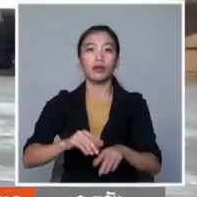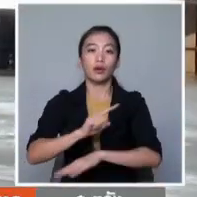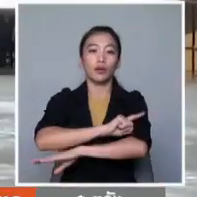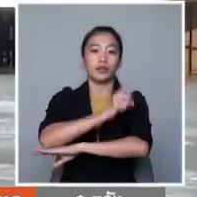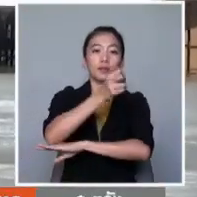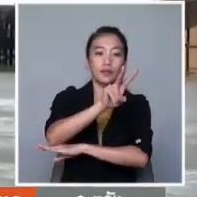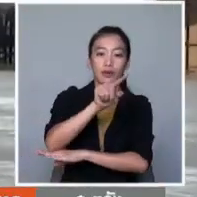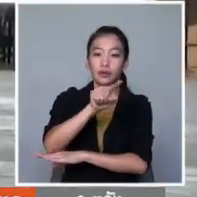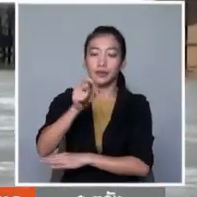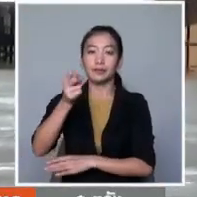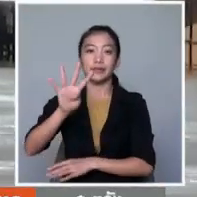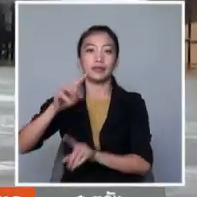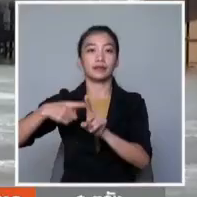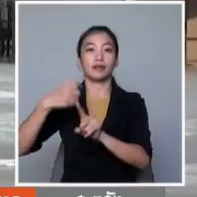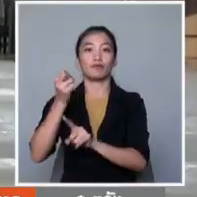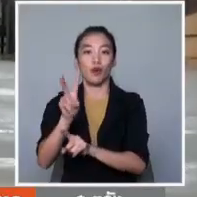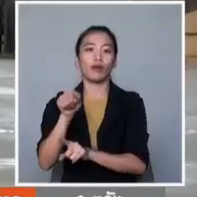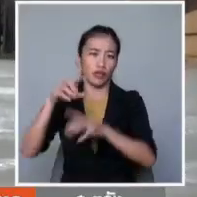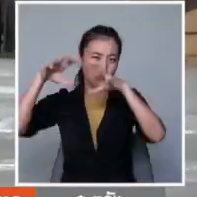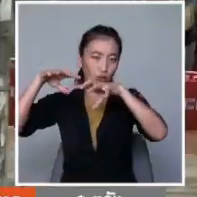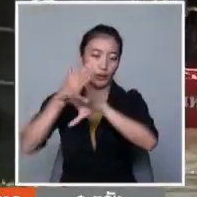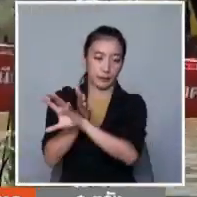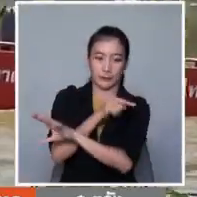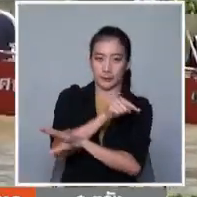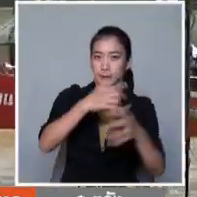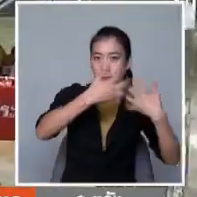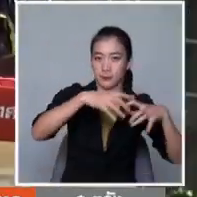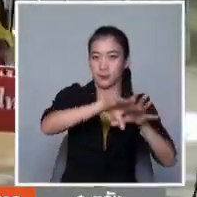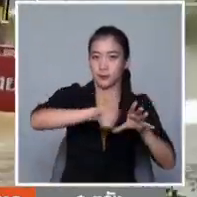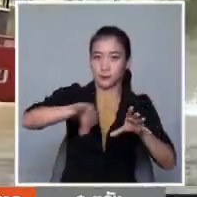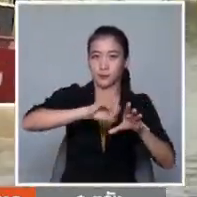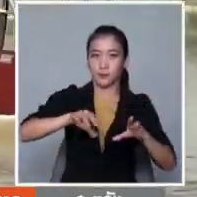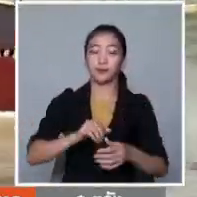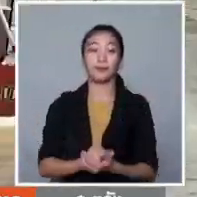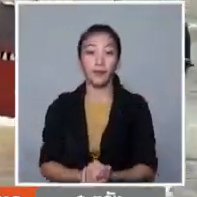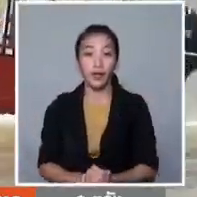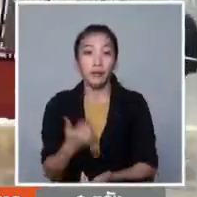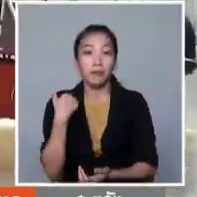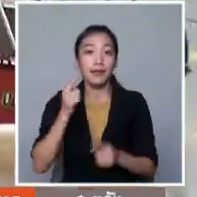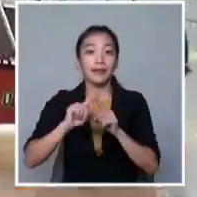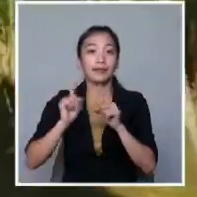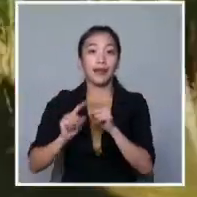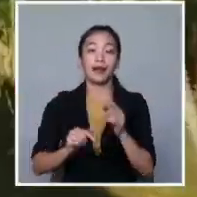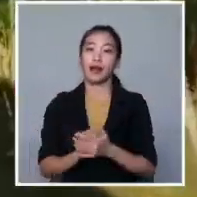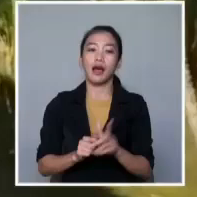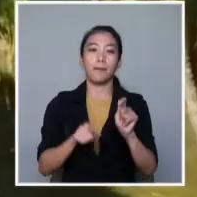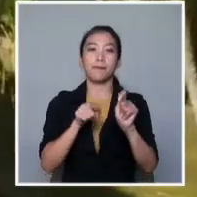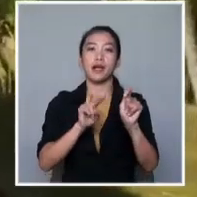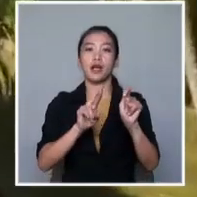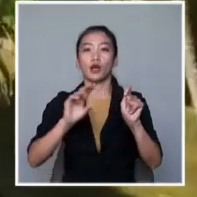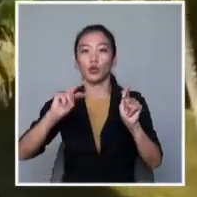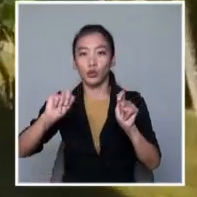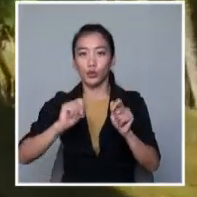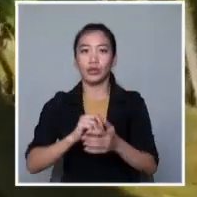คะส่วนสถานการณ์น้ำท่วมในพื้นที่5อำเภอริมทะเลสาบสงขลาทั้งอำเภอระโนดกระแสสินสทิงพ